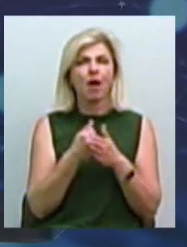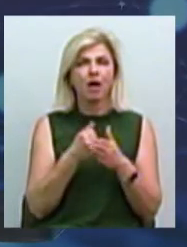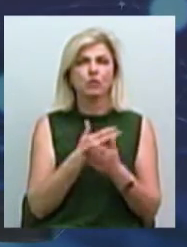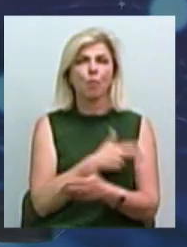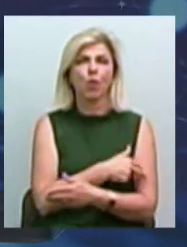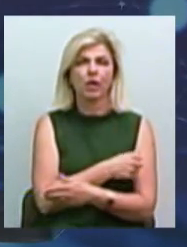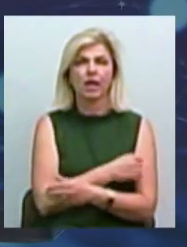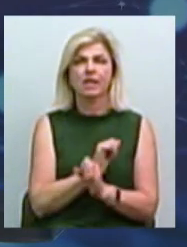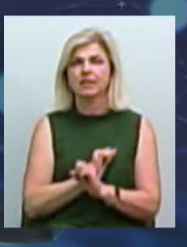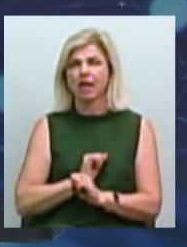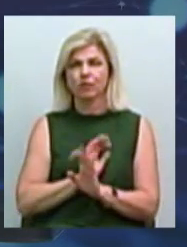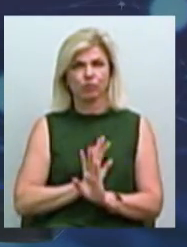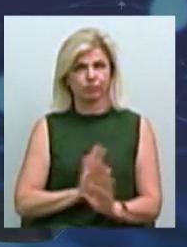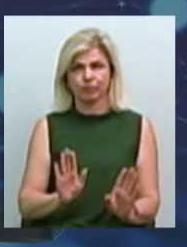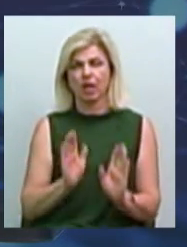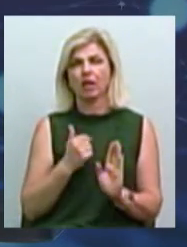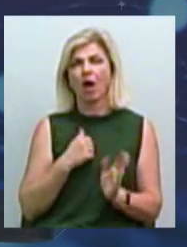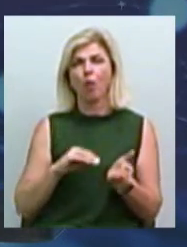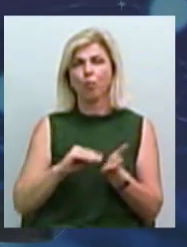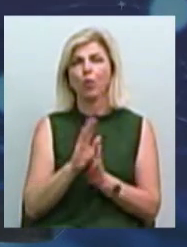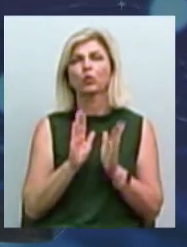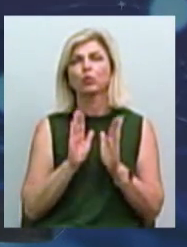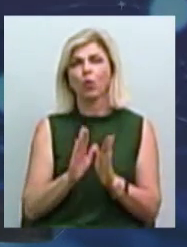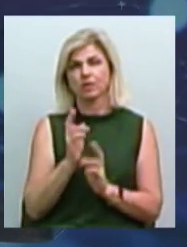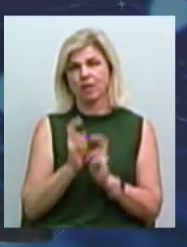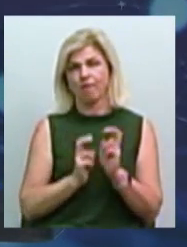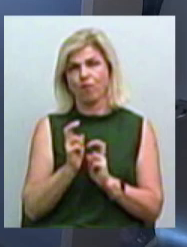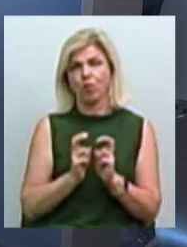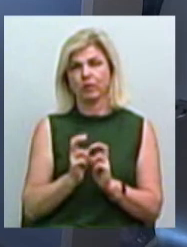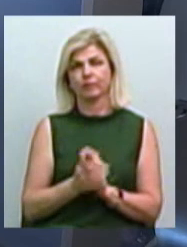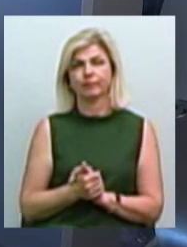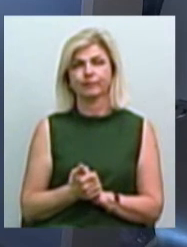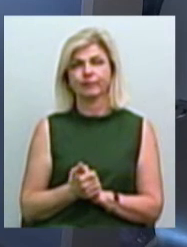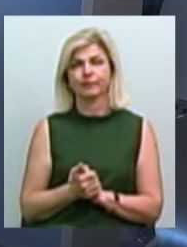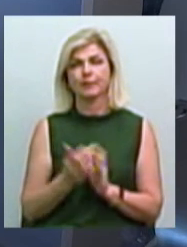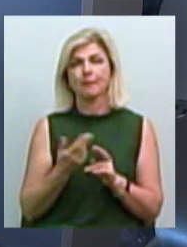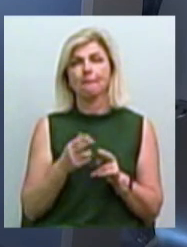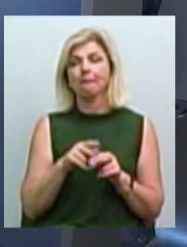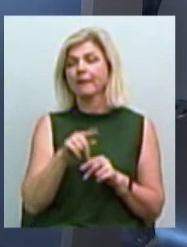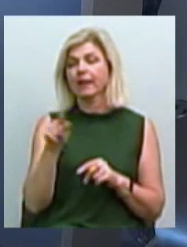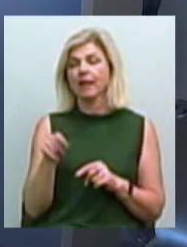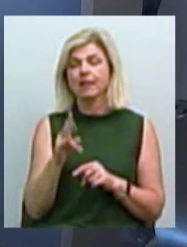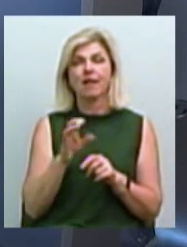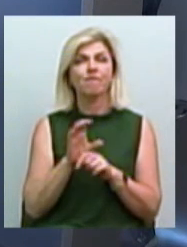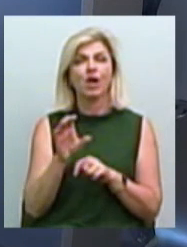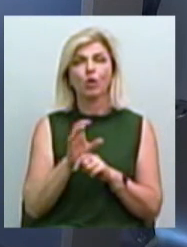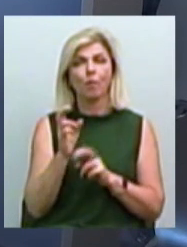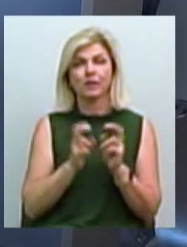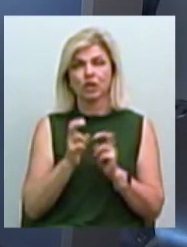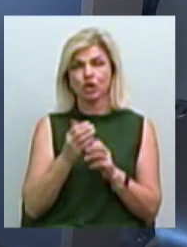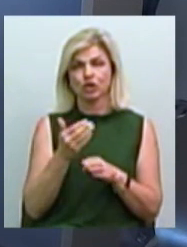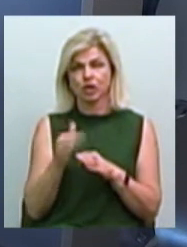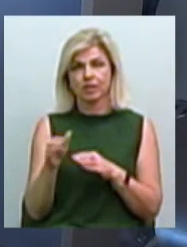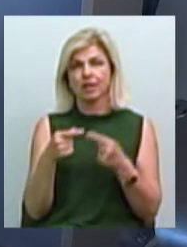санаторий. Я покупаю только завод. И вместе с тем... Ну, это все-таки не виробнища частина. Я маю на увазі те, що стосується виробництва, але за